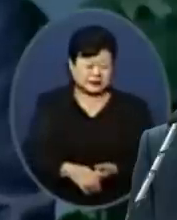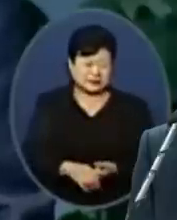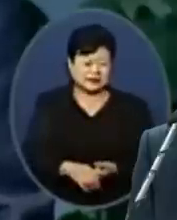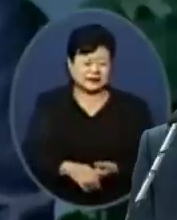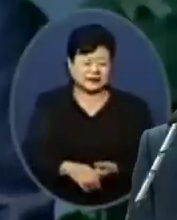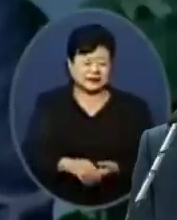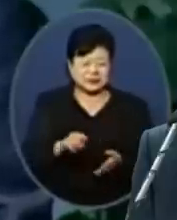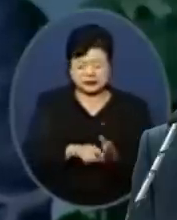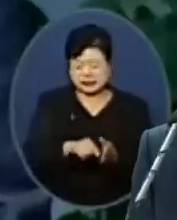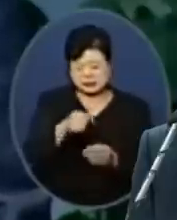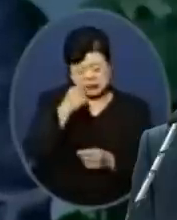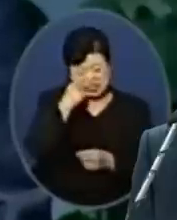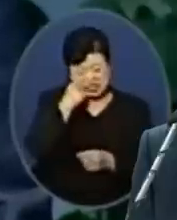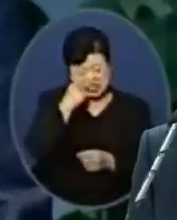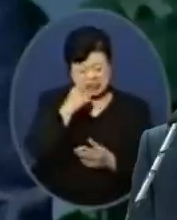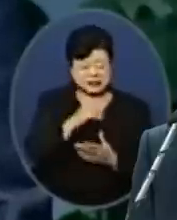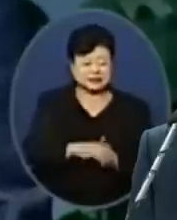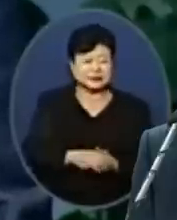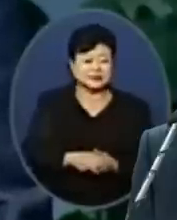그런 거 못 믿어요.